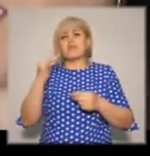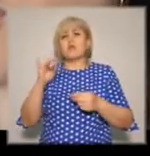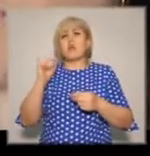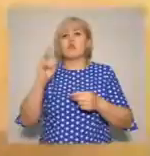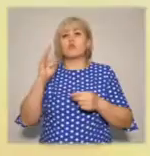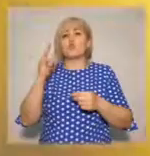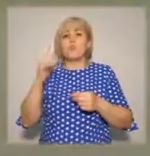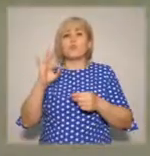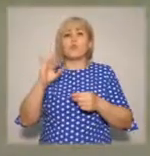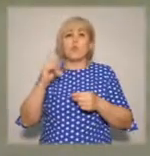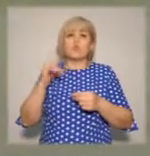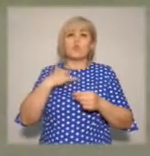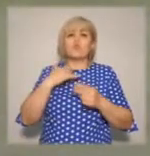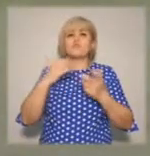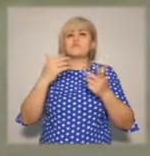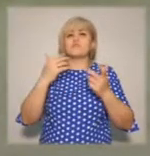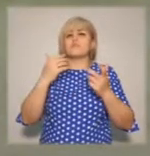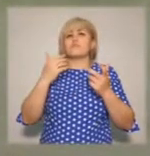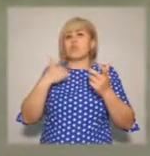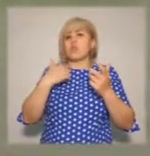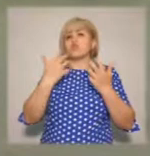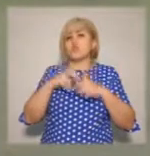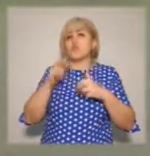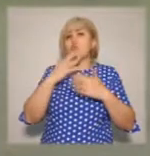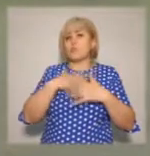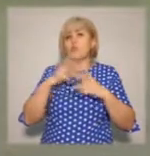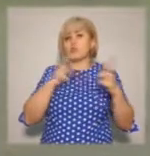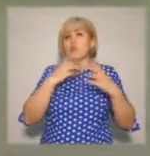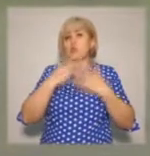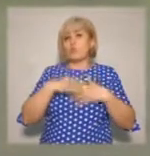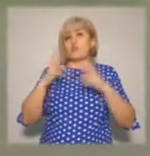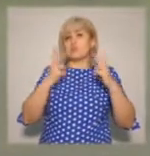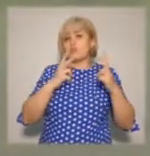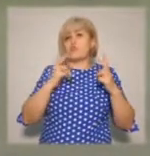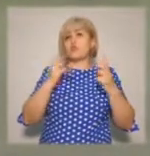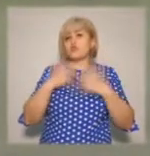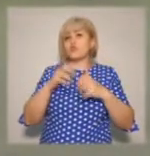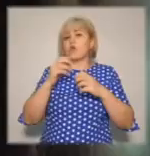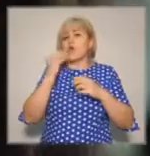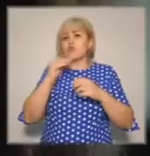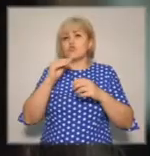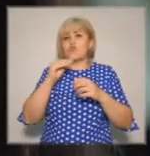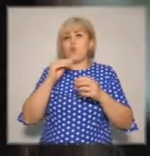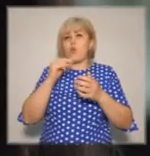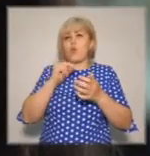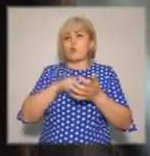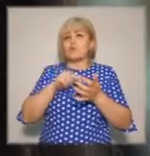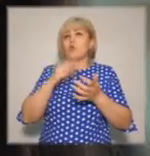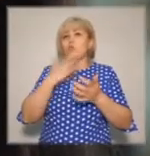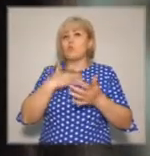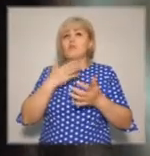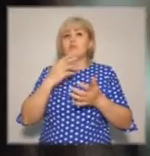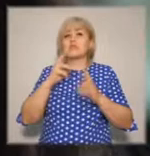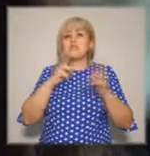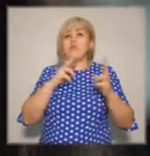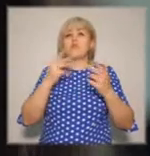Едет Стрежевой, едет Ямало-Ненецкий автономный округ. И у нас, я считаю, что любят танцевать. Любят танцевать за